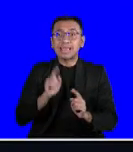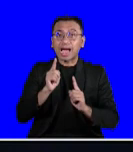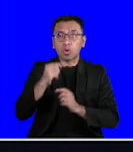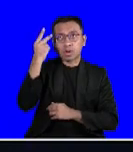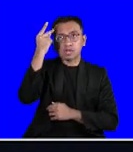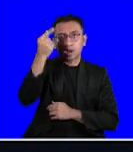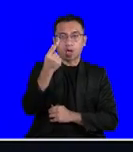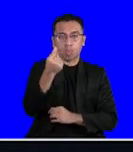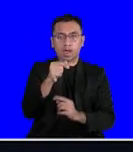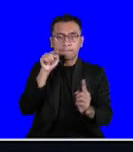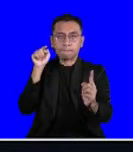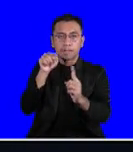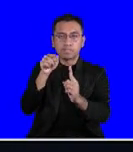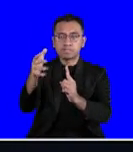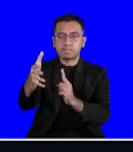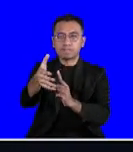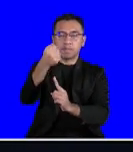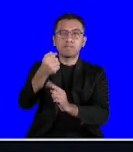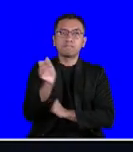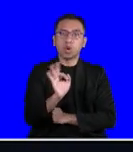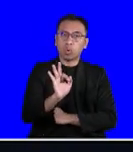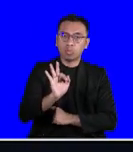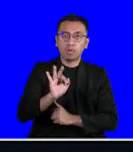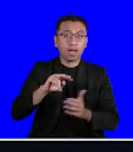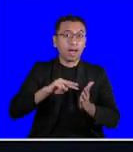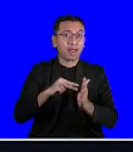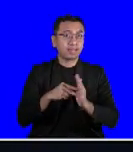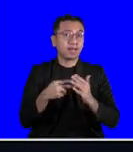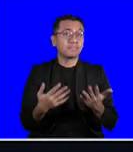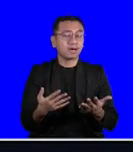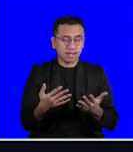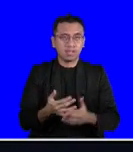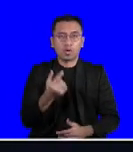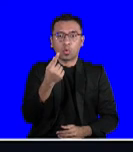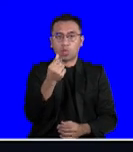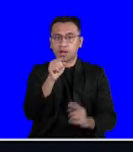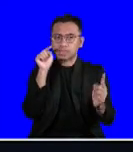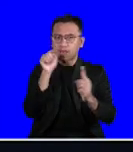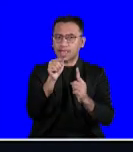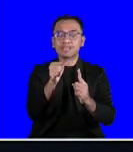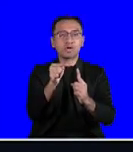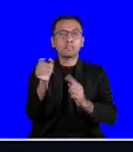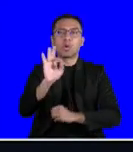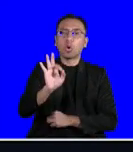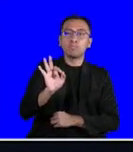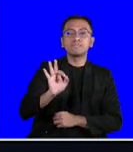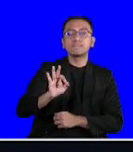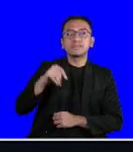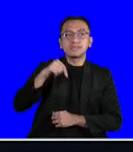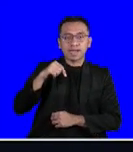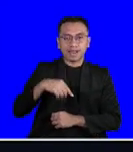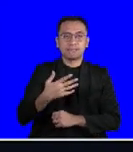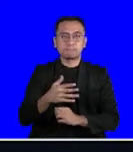artinya target pengumpulan dana Anda belum tercapai, maka jangka waktu pengumpulannya sebenarnya